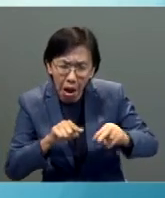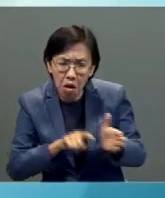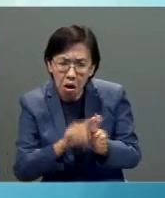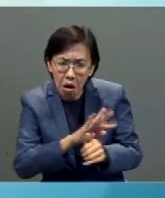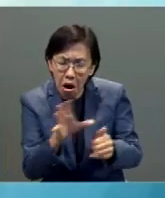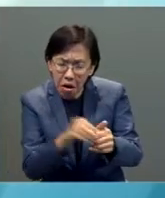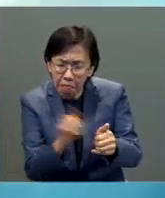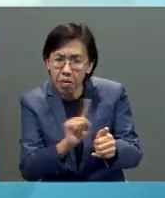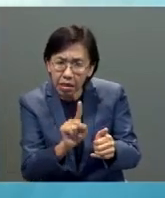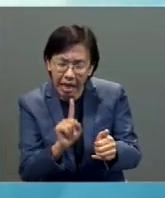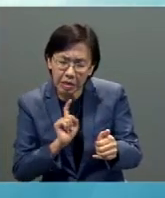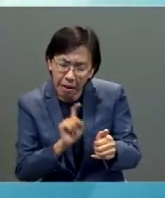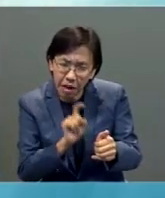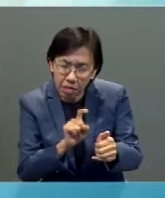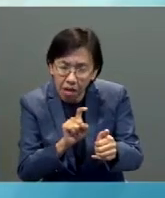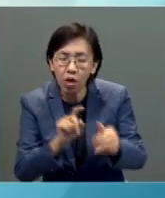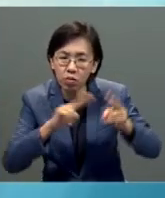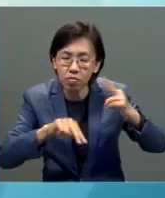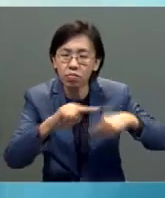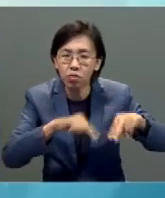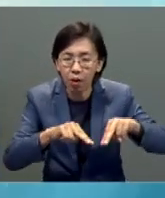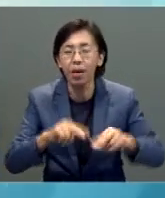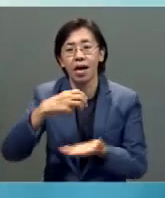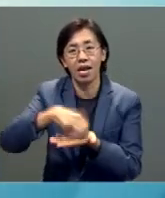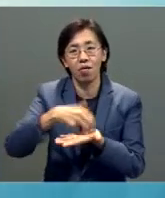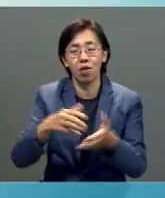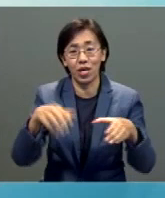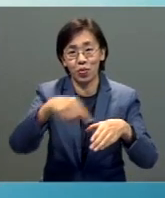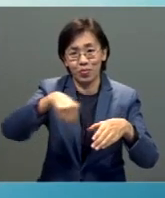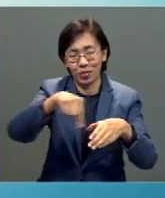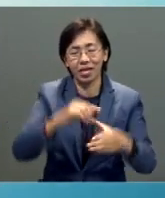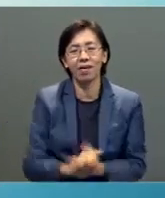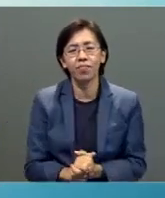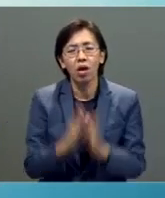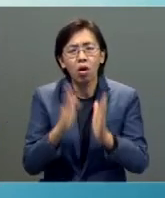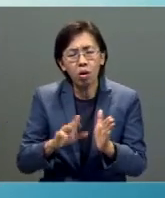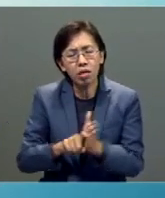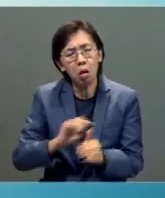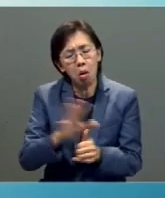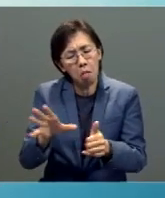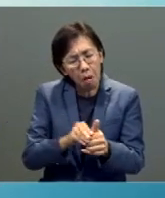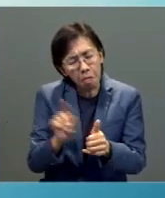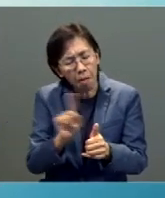ขึ้นอะไรจากอะไรบ้างนะครับเดี๋ยวจะมีรายงานในกลุ่มของคนที่มีความเสี่ยงว่าเป็นอะไรอย่างไรนะครับ